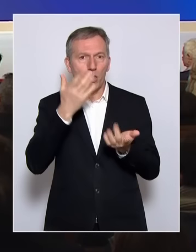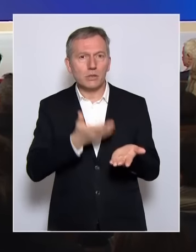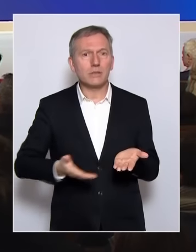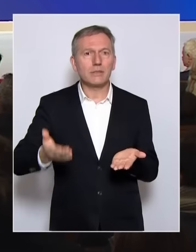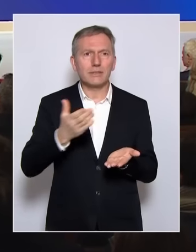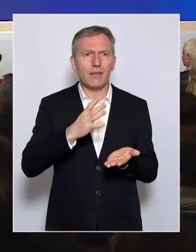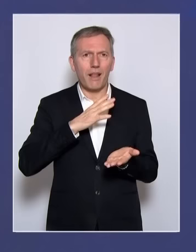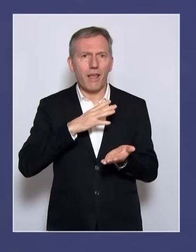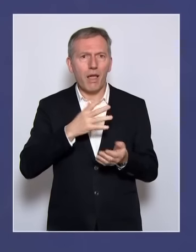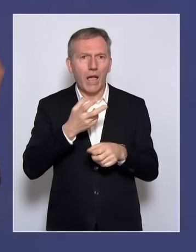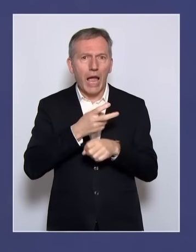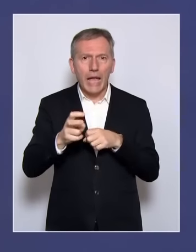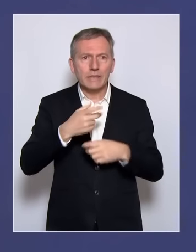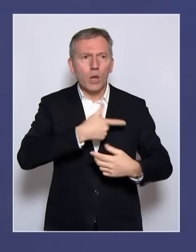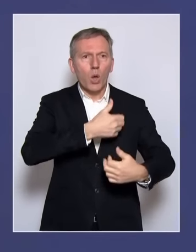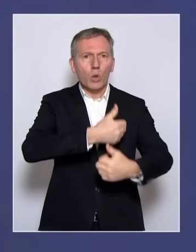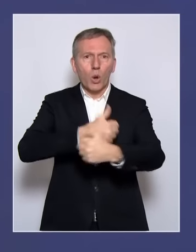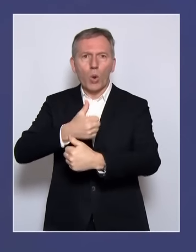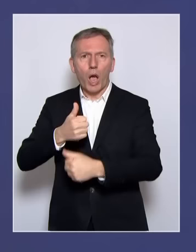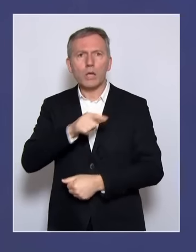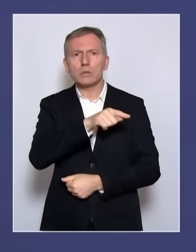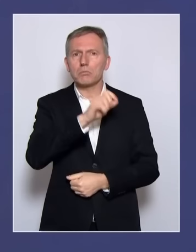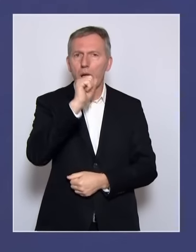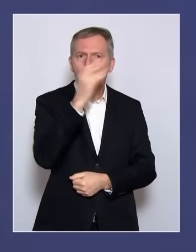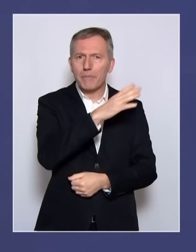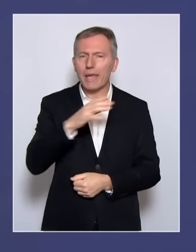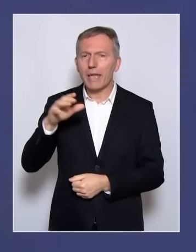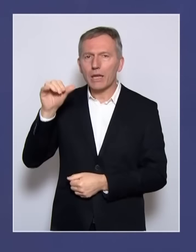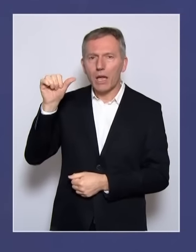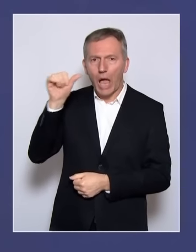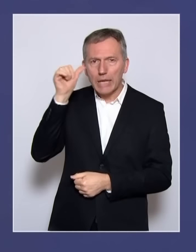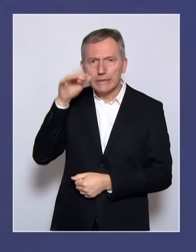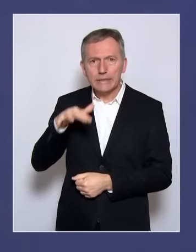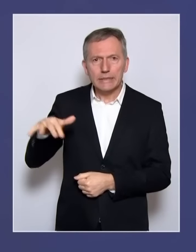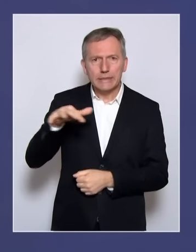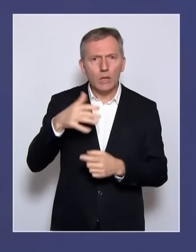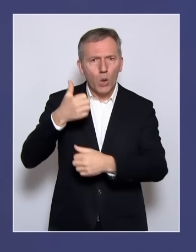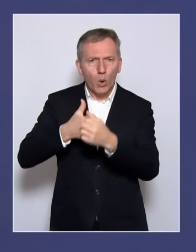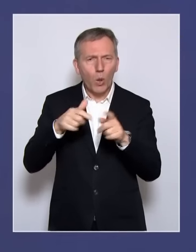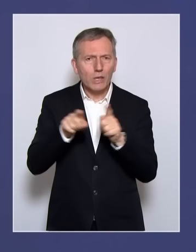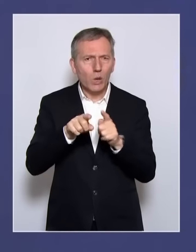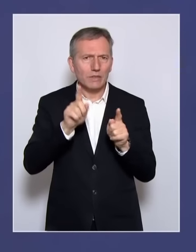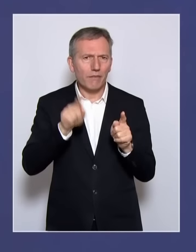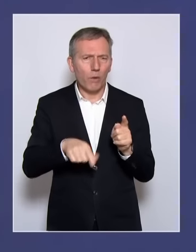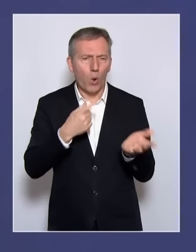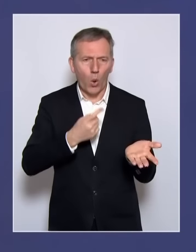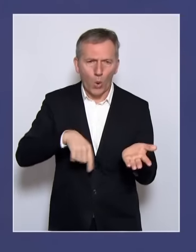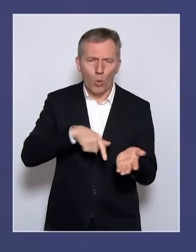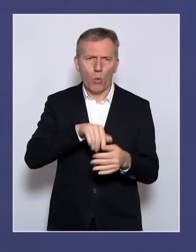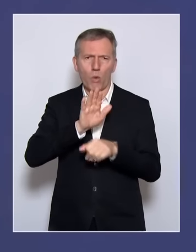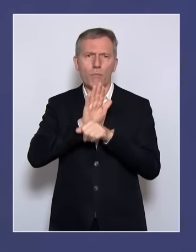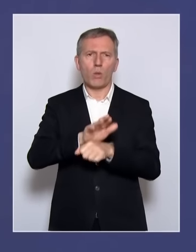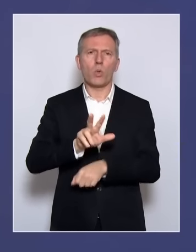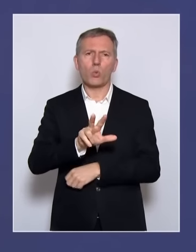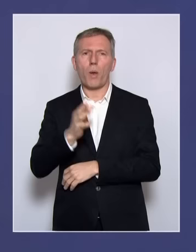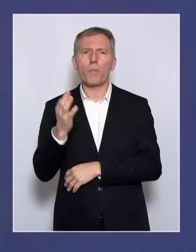les risques existent. La concurrence américaine mais aussi asiatique est là. Pour cela, il nous faut réaffirmer l'objectif de 3